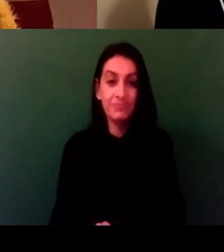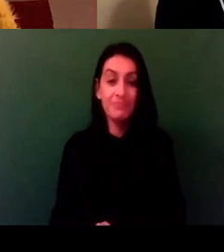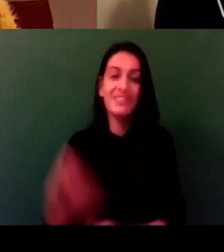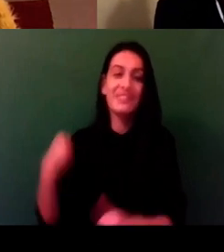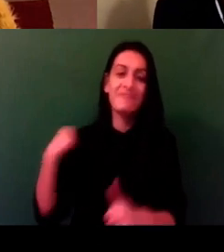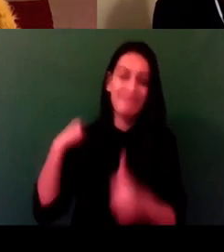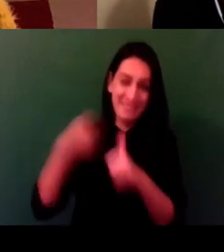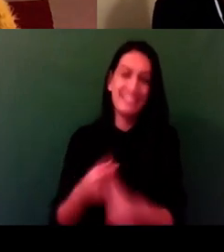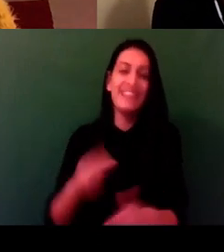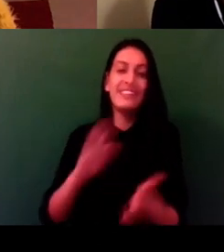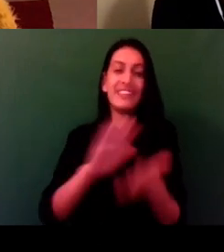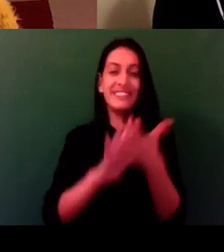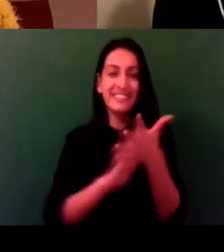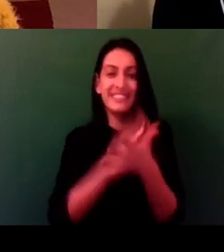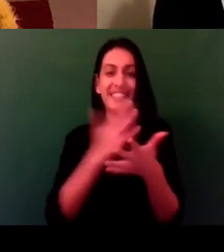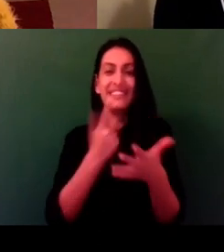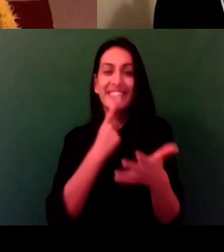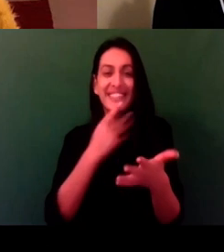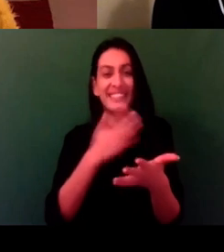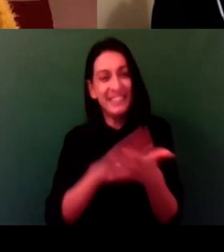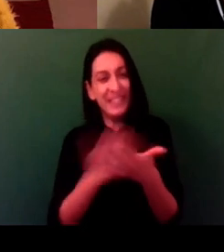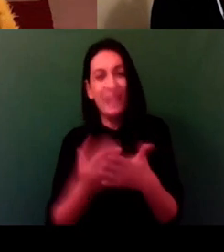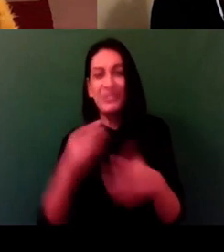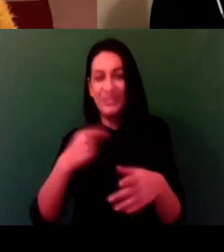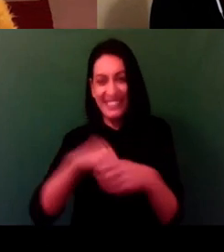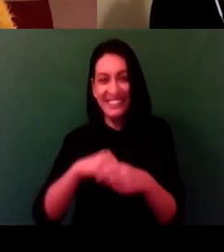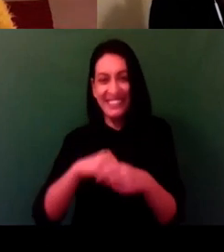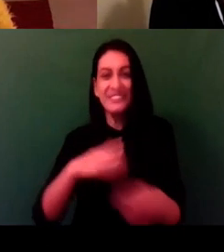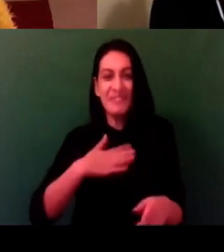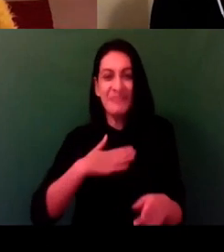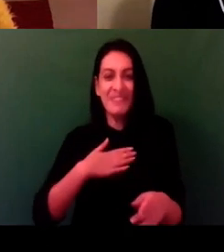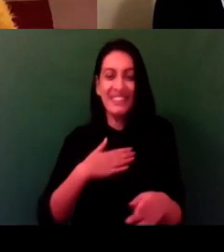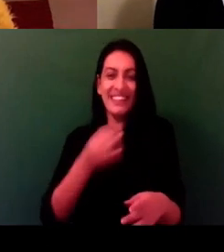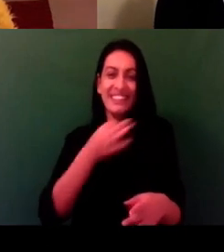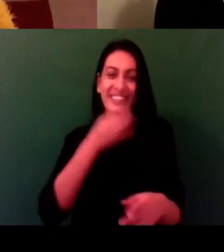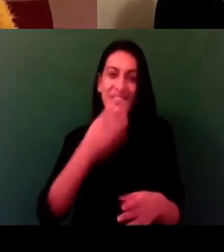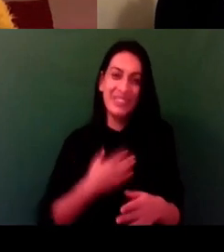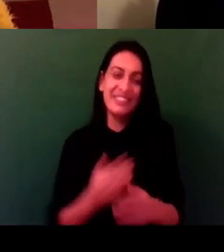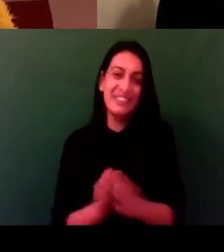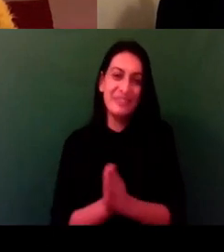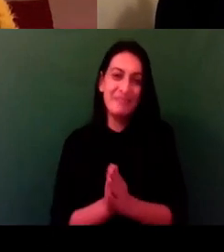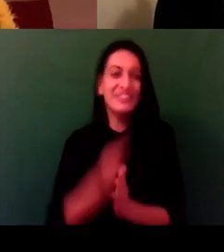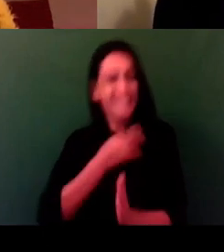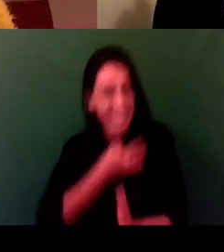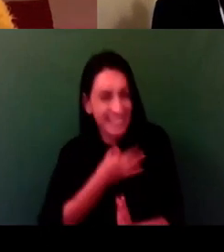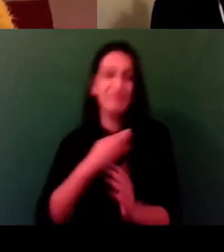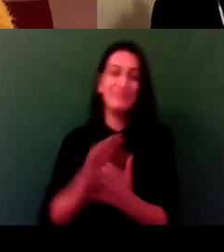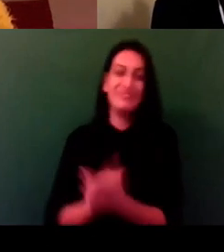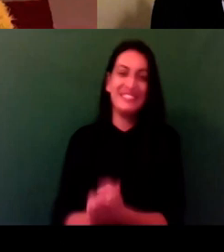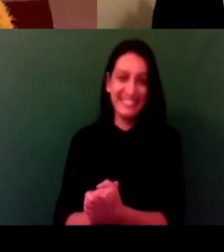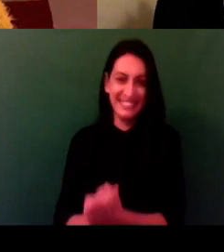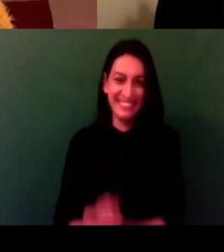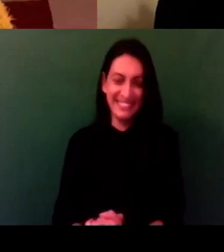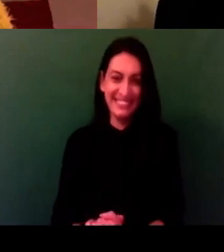teşekkür ediyorum. Bu zorlu görevde. En yorucu işi kendisi yaptı gerçekten. Esin Hanım, her zaman biz onu